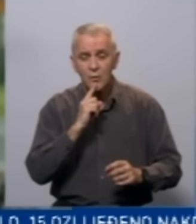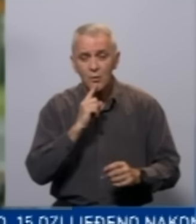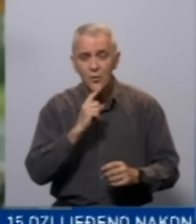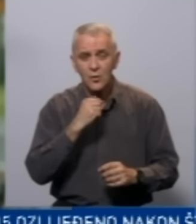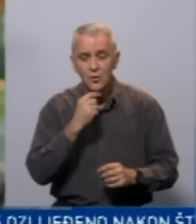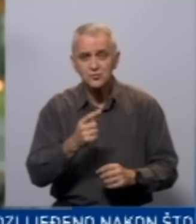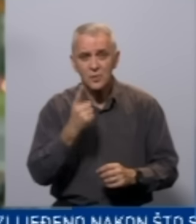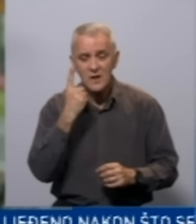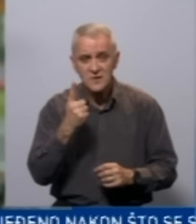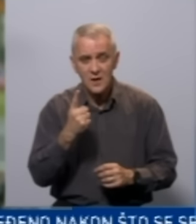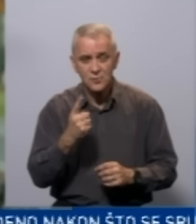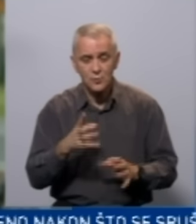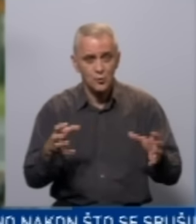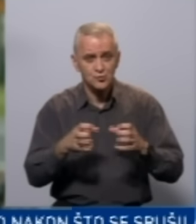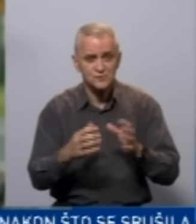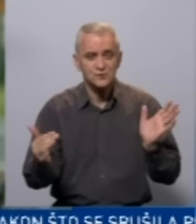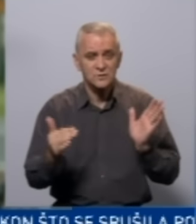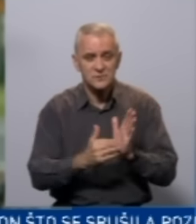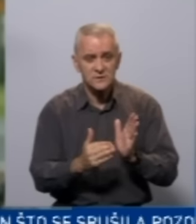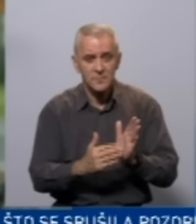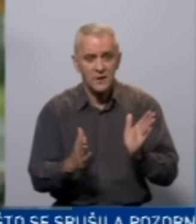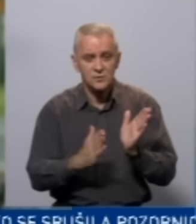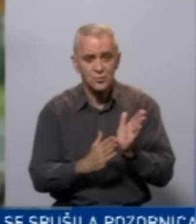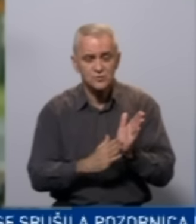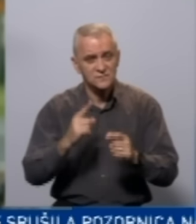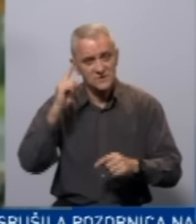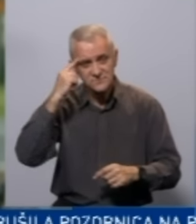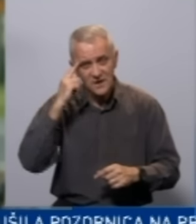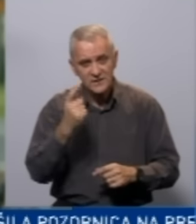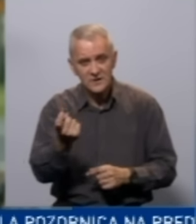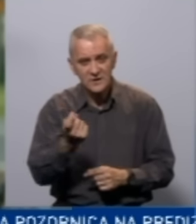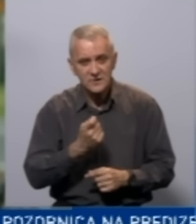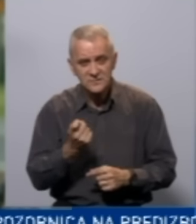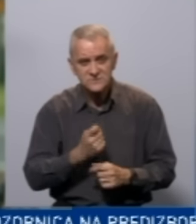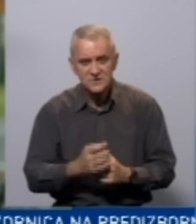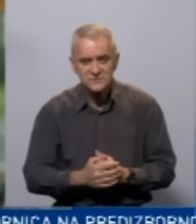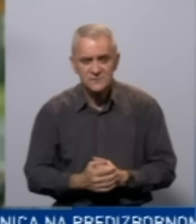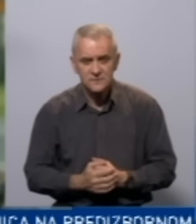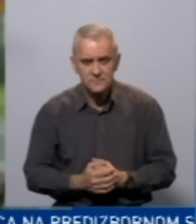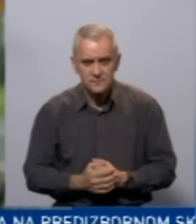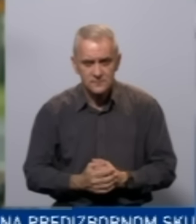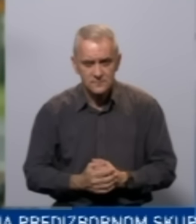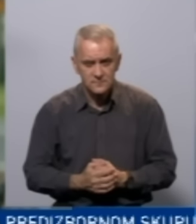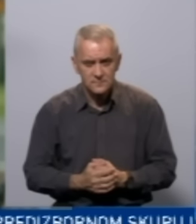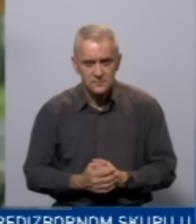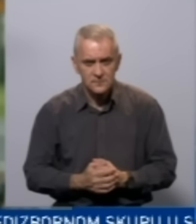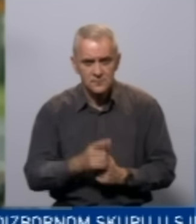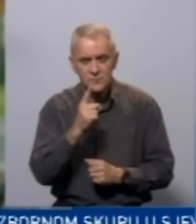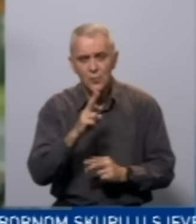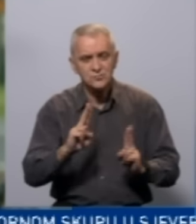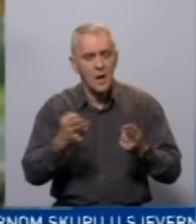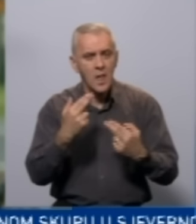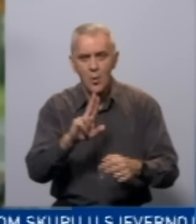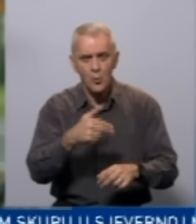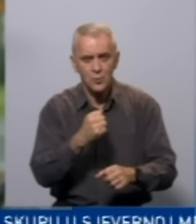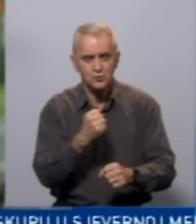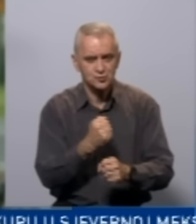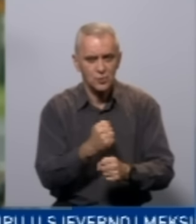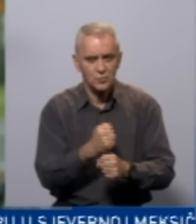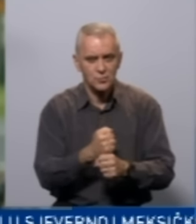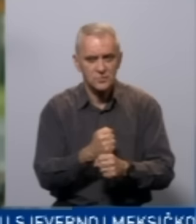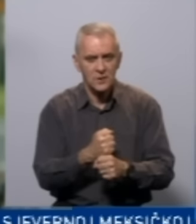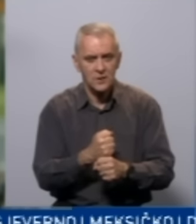tranzicijskom društvu se treba dokazivati i posmatrati izazivanje razdora, netrpeljivosti i mržnje. Dakle, to se vrlo lako može primijeniti na